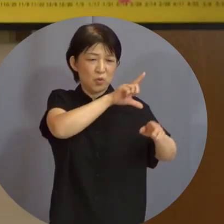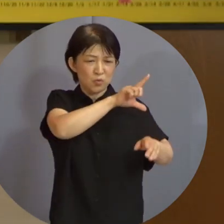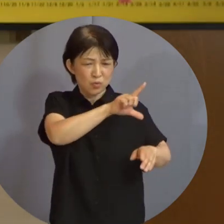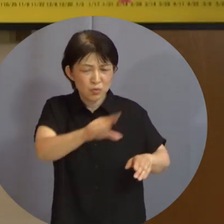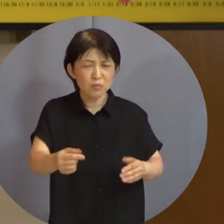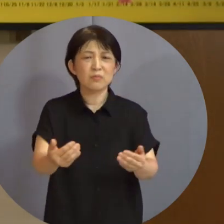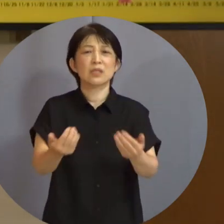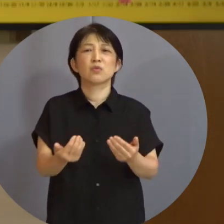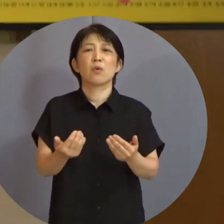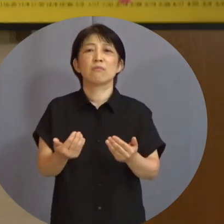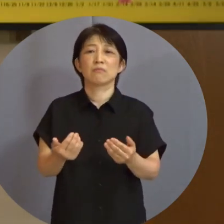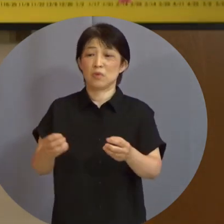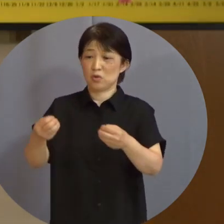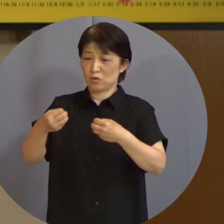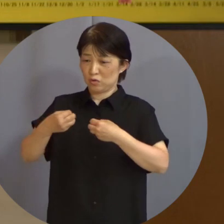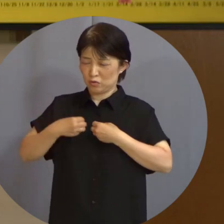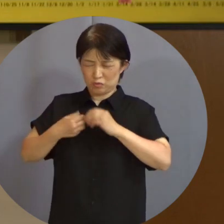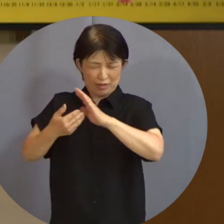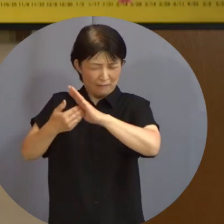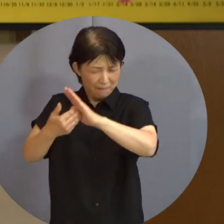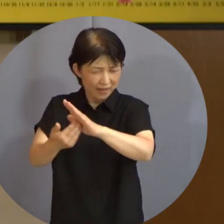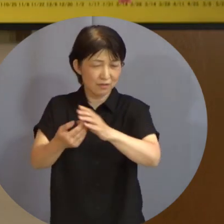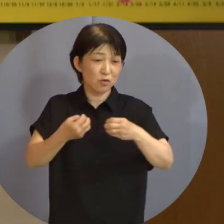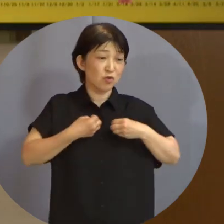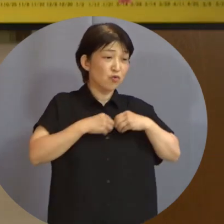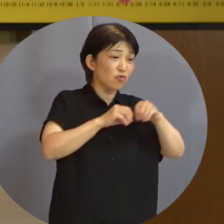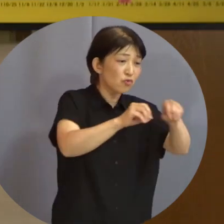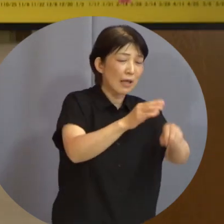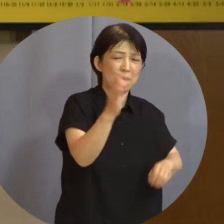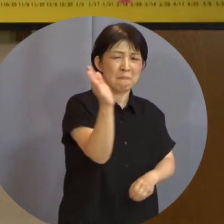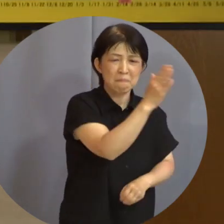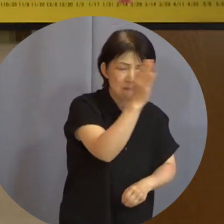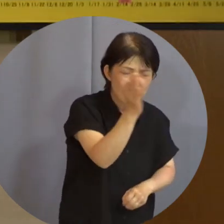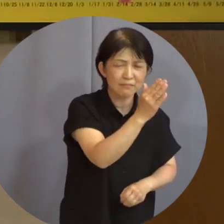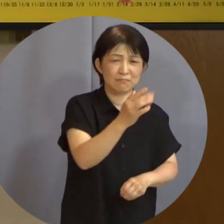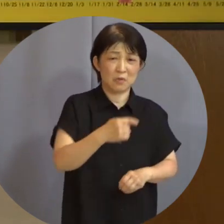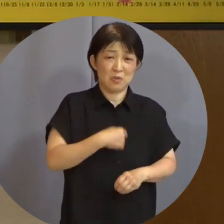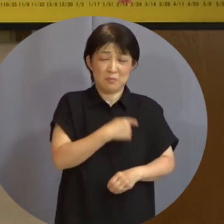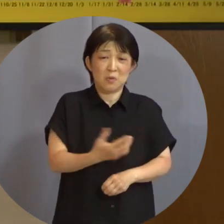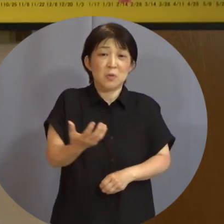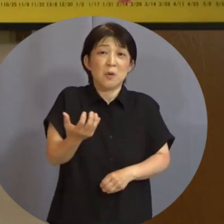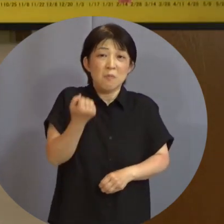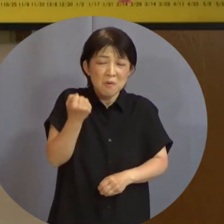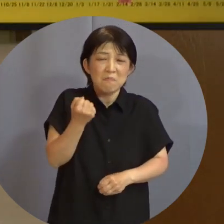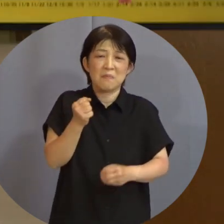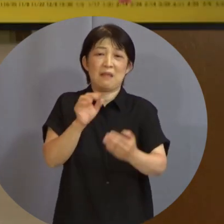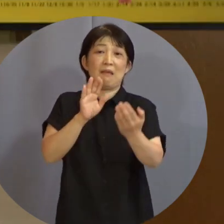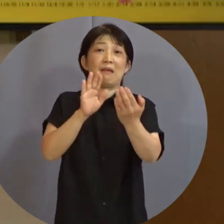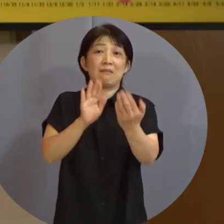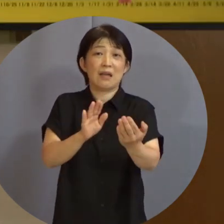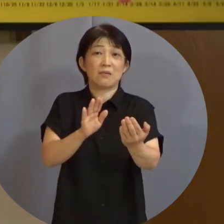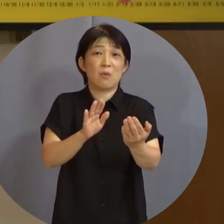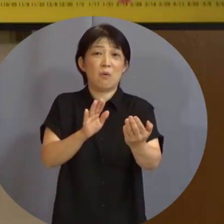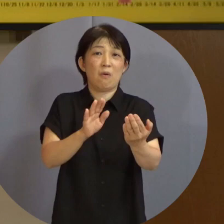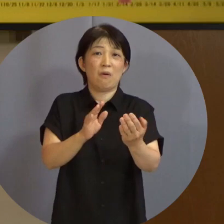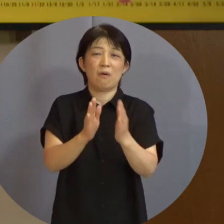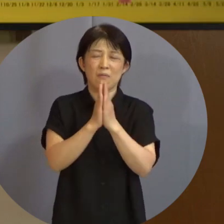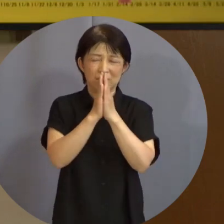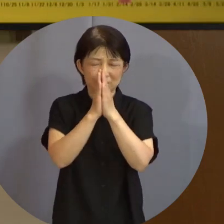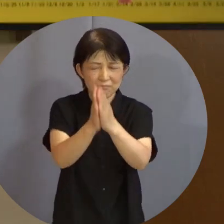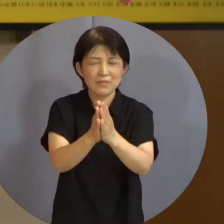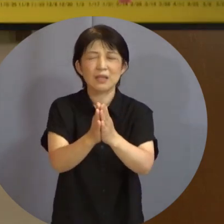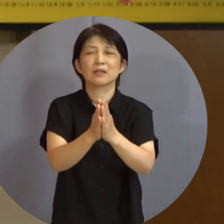うつらないの自覚を持って、ぜひ対応して、いただくことをお願い申